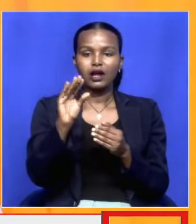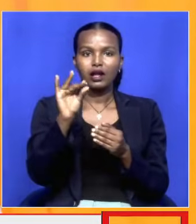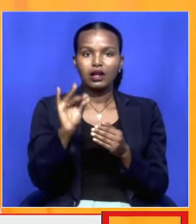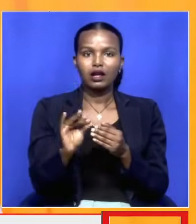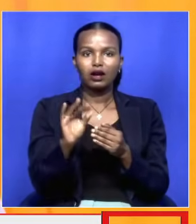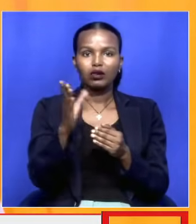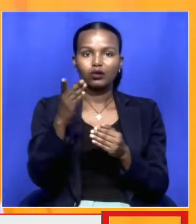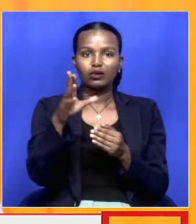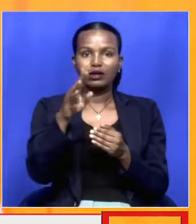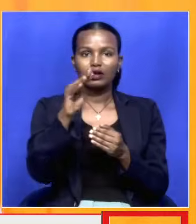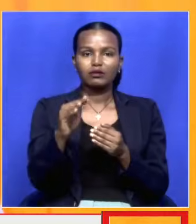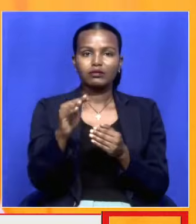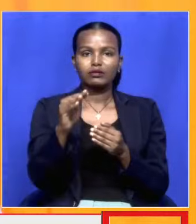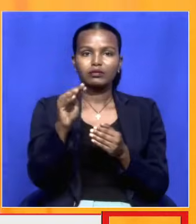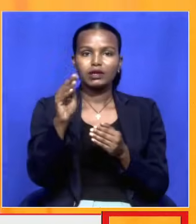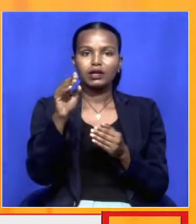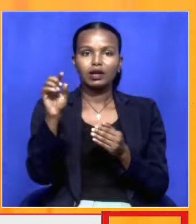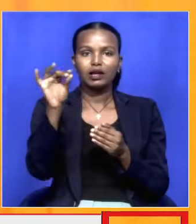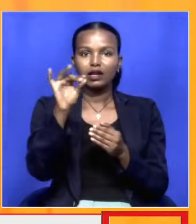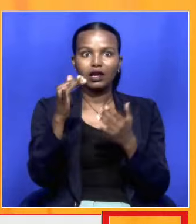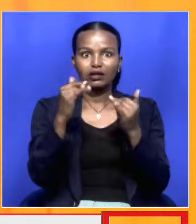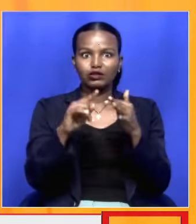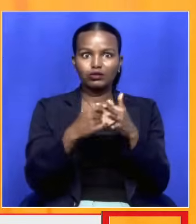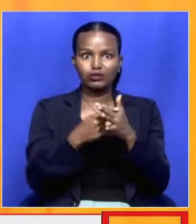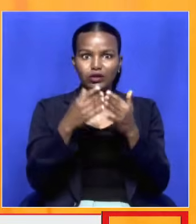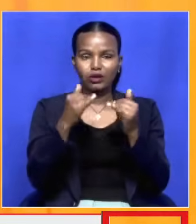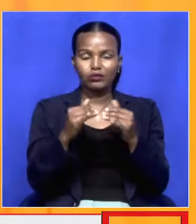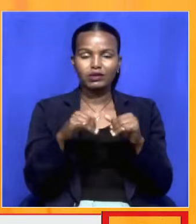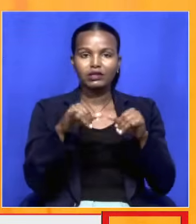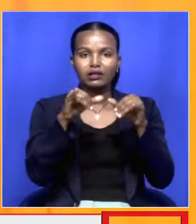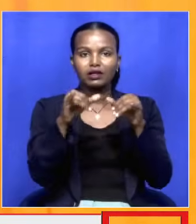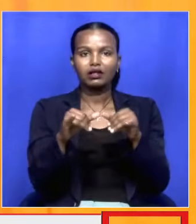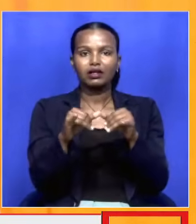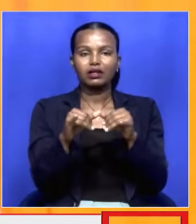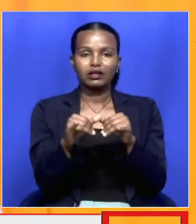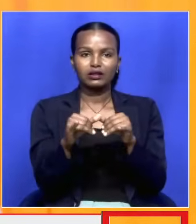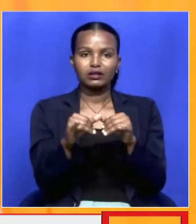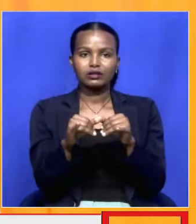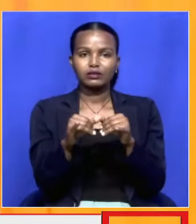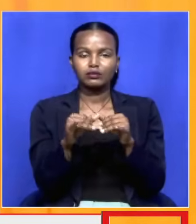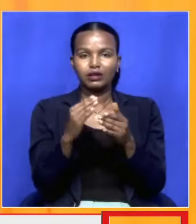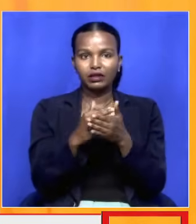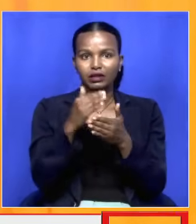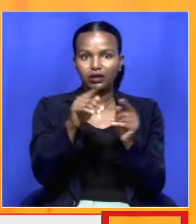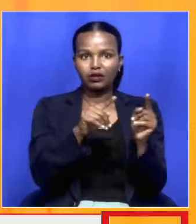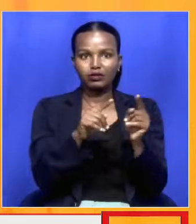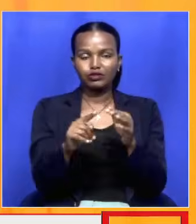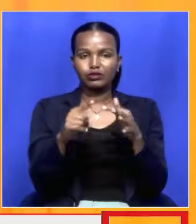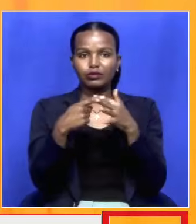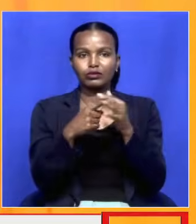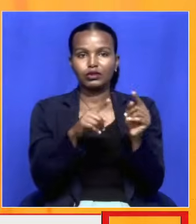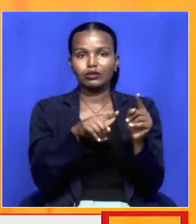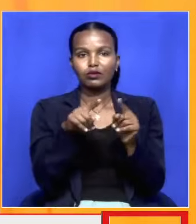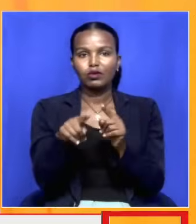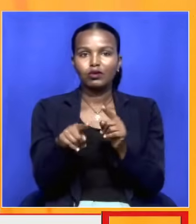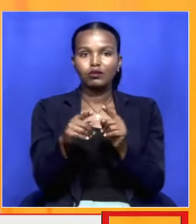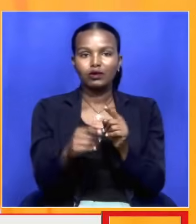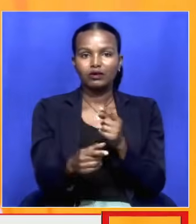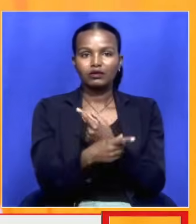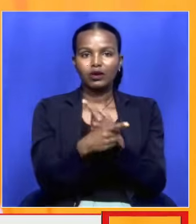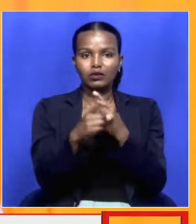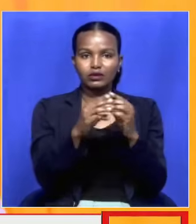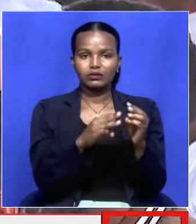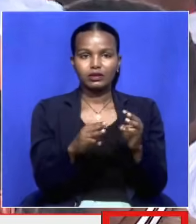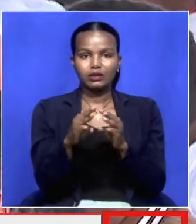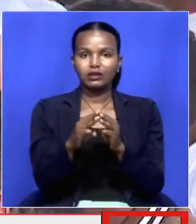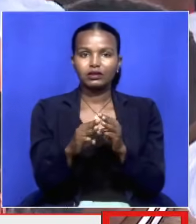መቀሌ የተጀመሩ አሉ። እነዚያ የተጀመሩትን ማስቀጠል የሚጓተተው በቀጣይ ደግሞ የሚጀመሩትን በፍትሃዊነት